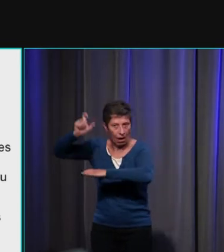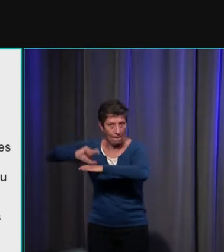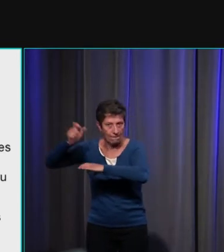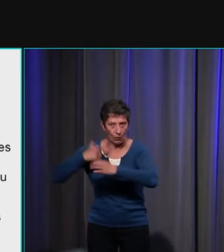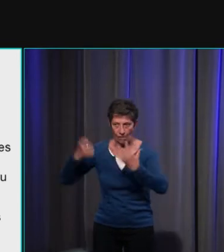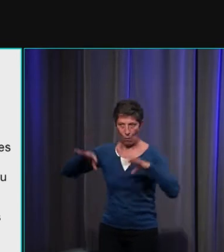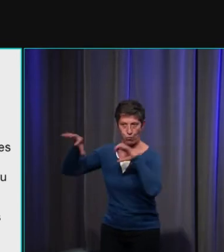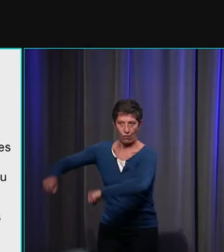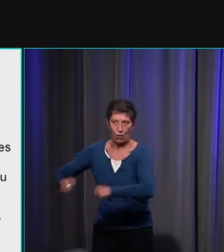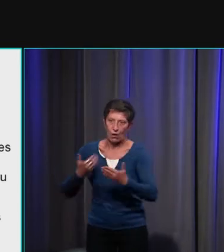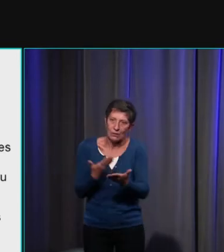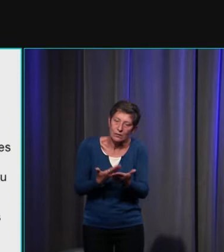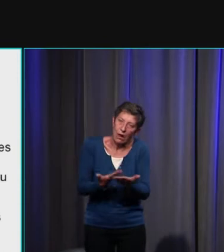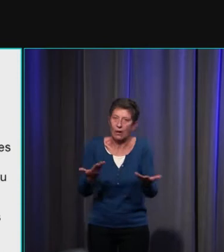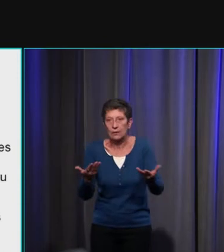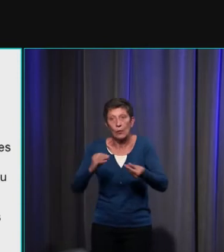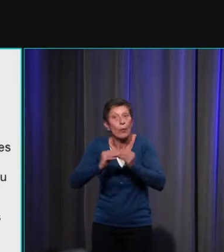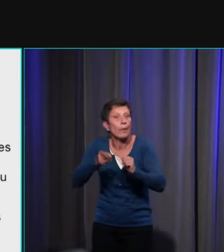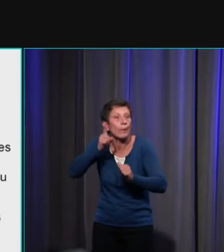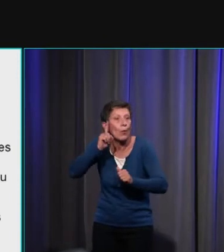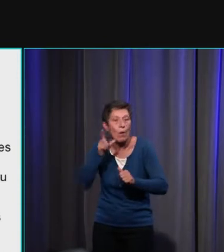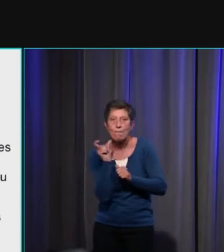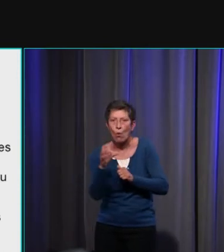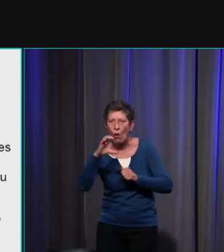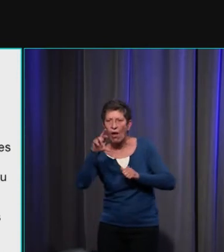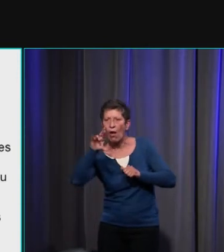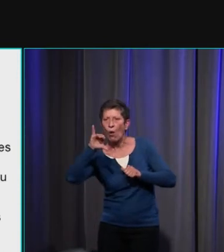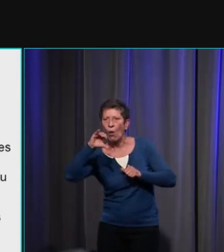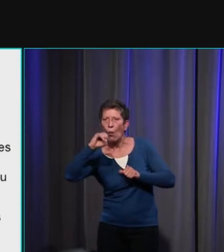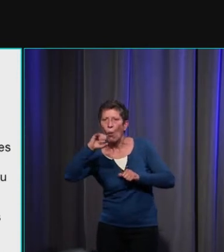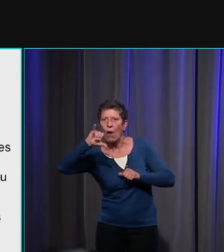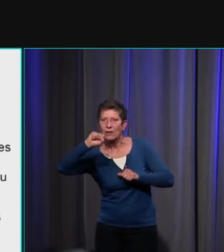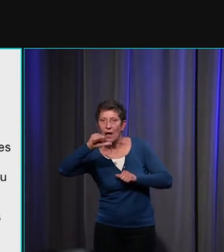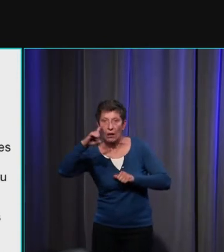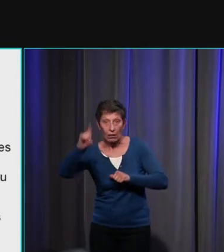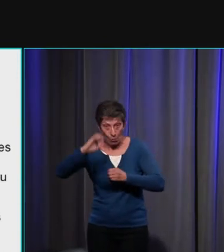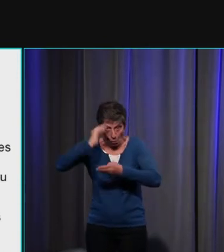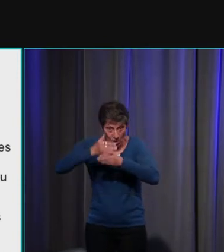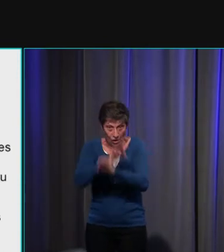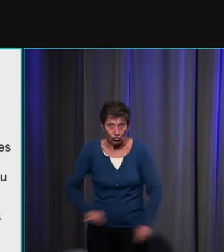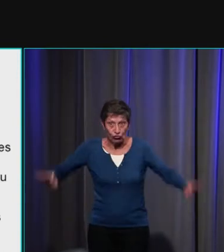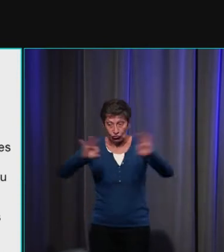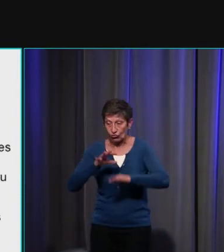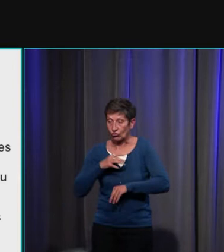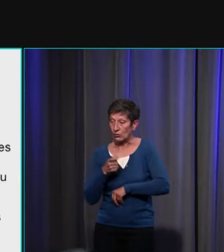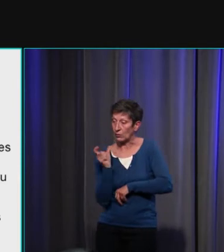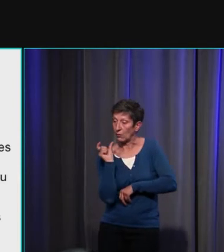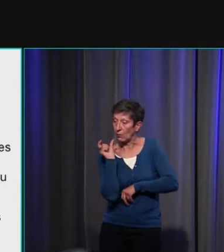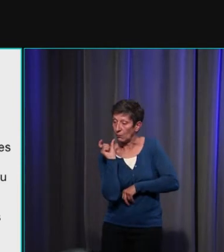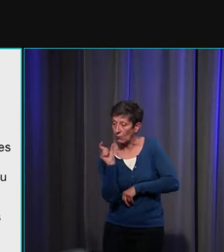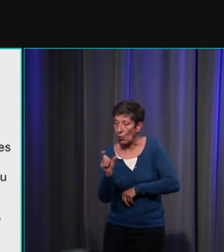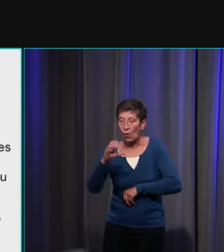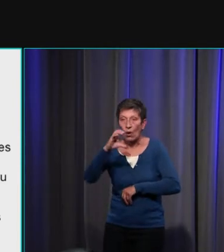pose problème puisque le mot lui-même n'existait pas au moyen-âge il y a le mot croiser riz c'est le seul